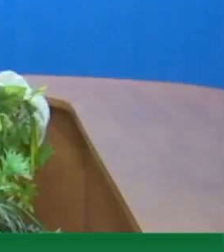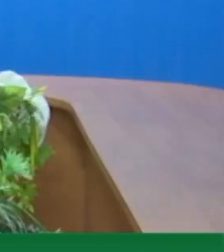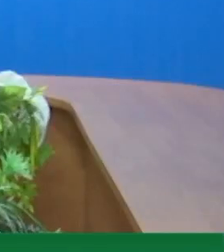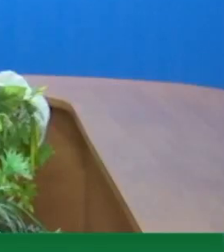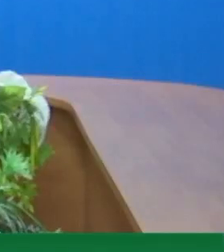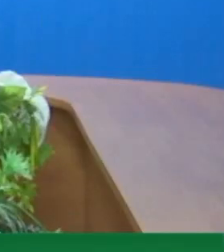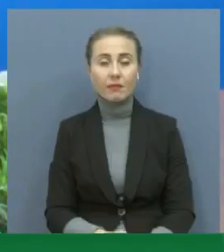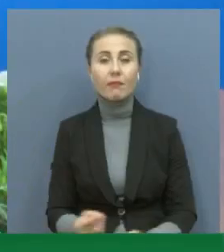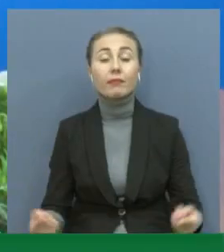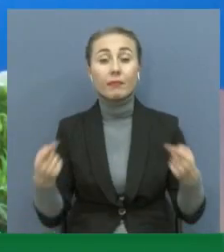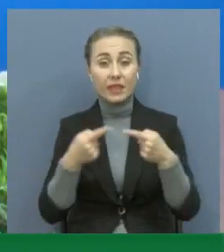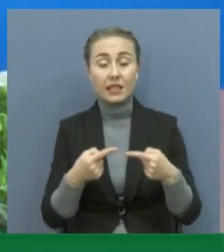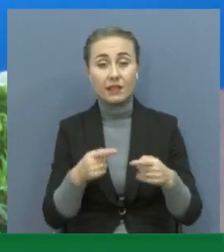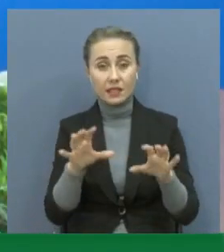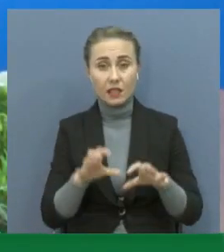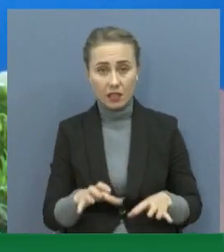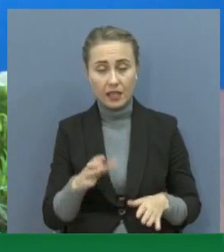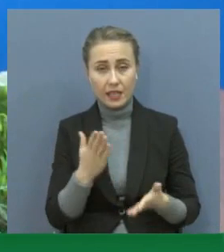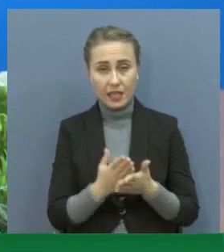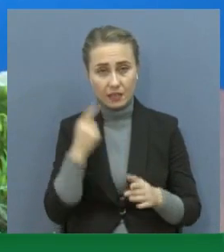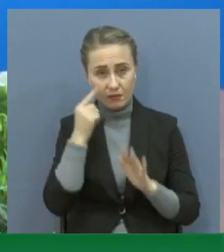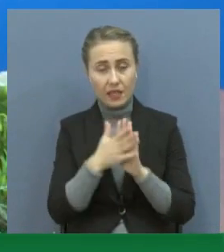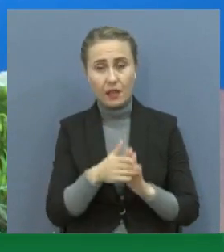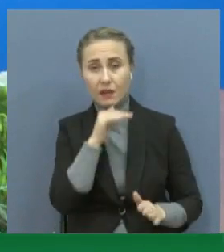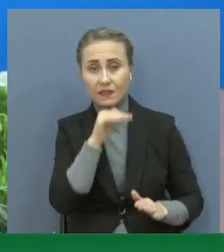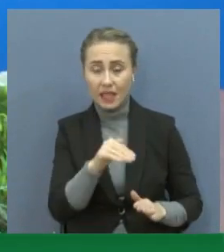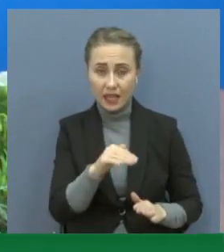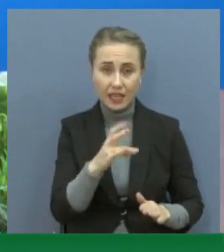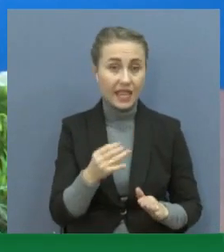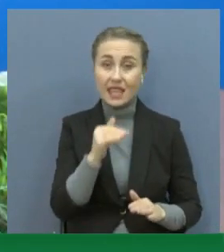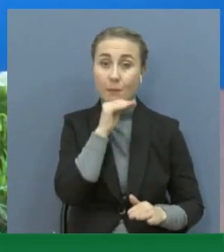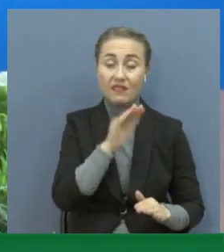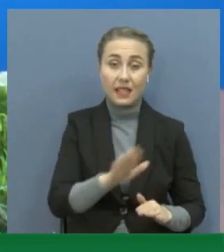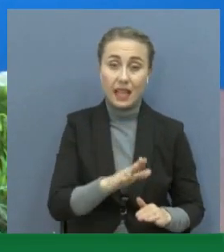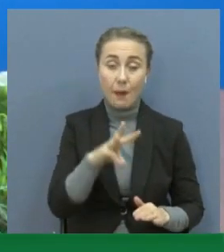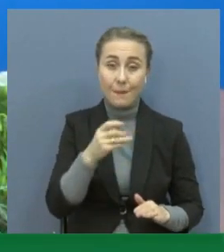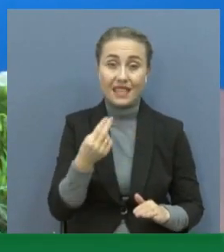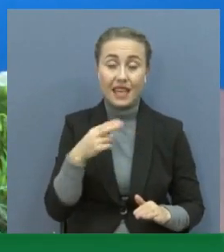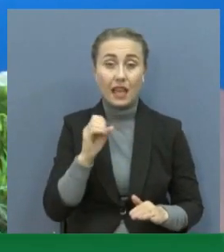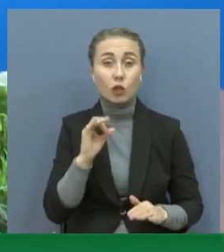В соответствии с законом есть понятие у нас как профессиональный медиатор и непрофессиональный медиатор.